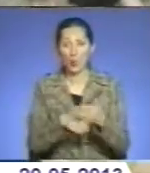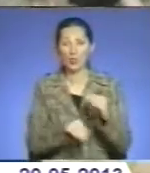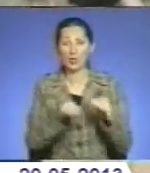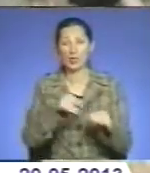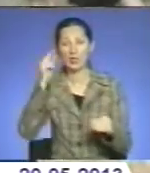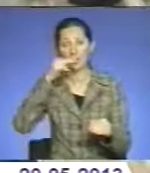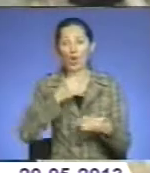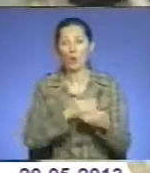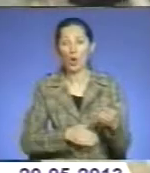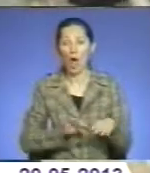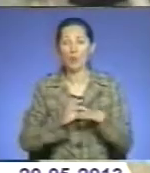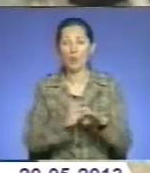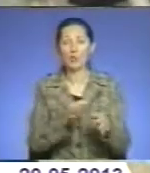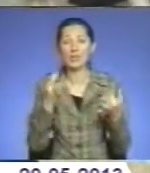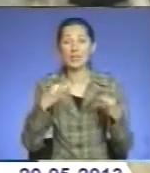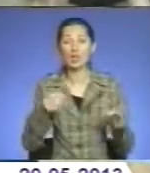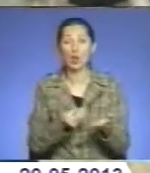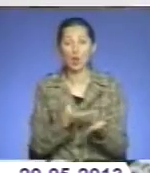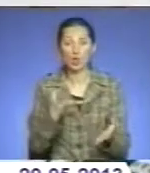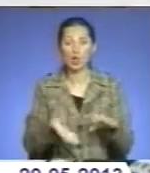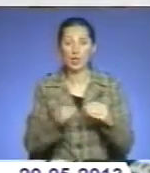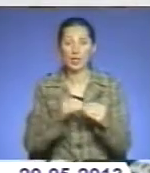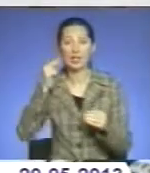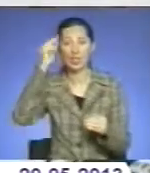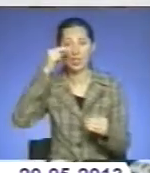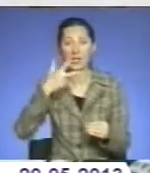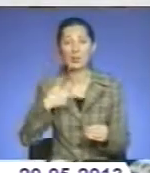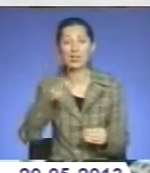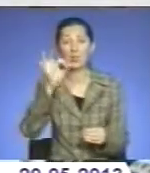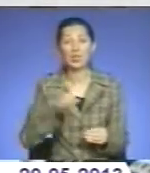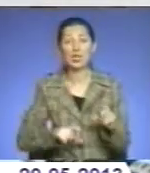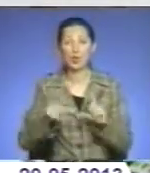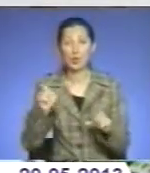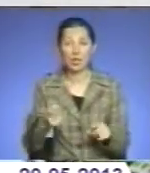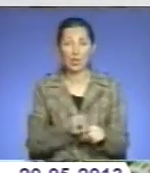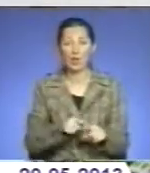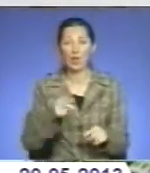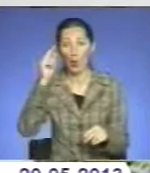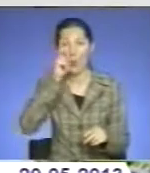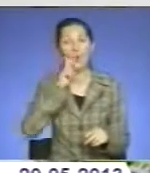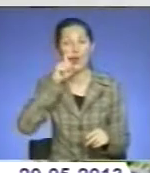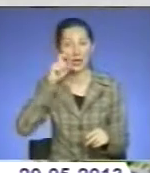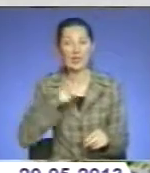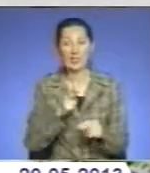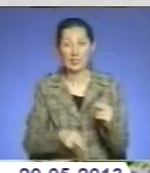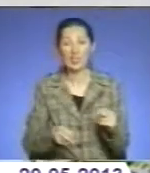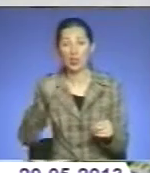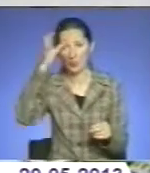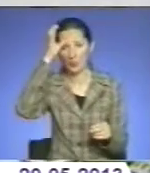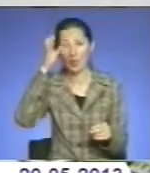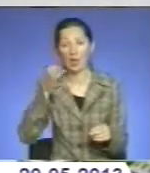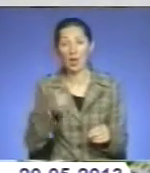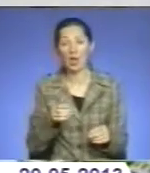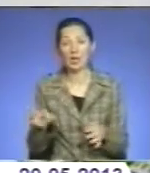проводитимуть незалежну оцінку результатів навчання. 30% студентів, які по країні закінчують образовательну частину, вони